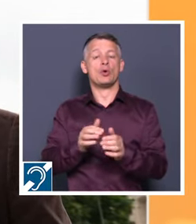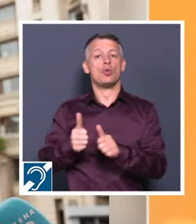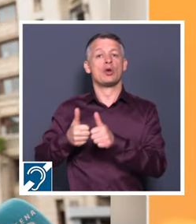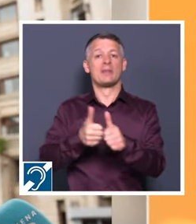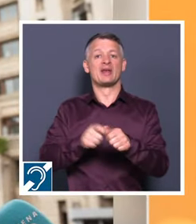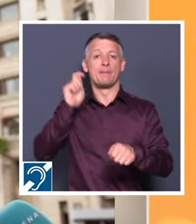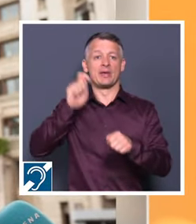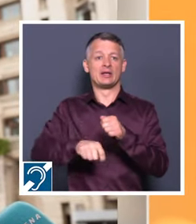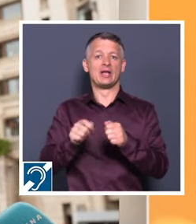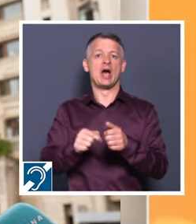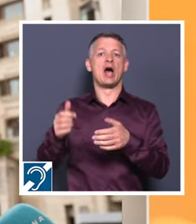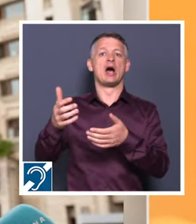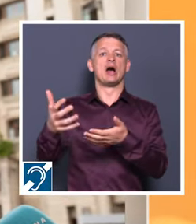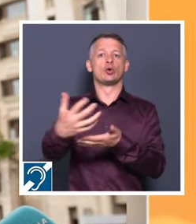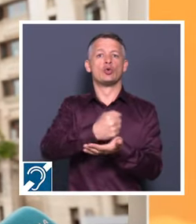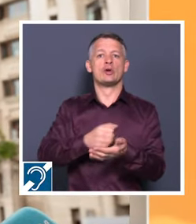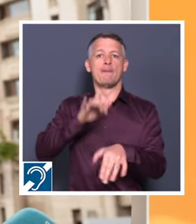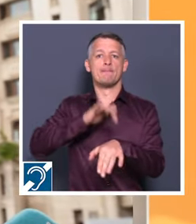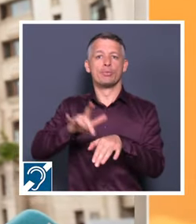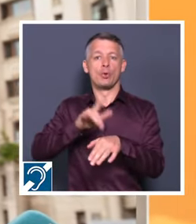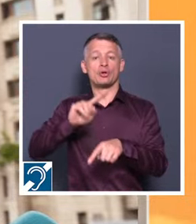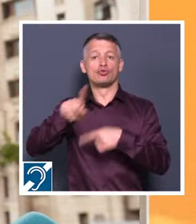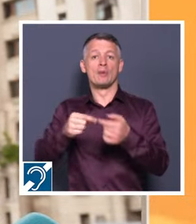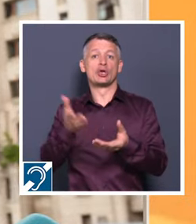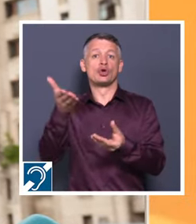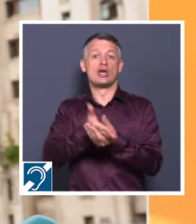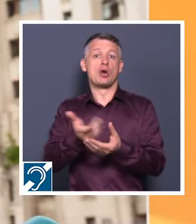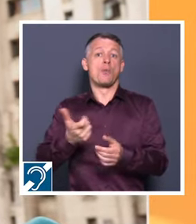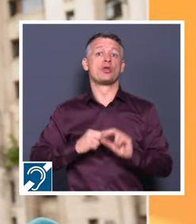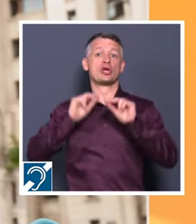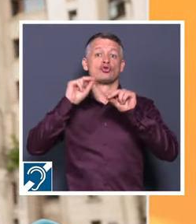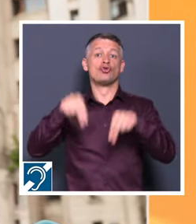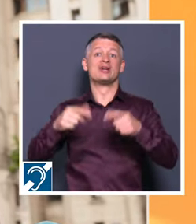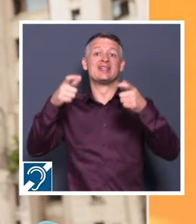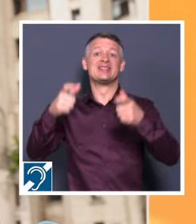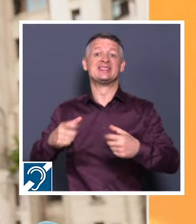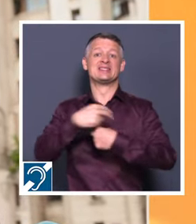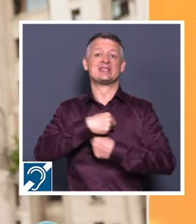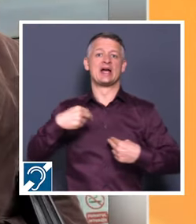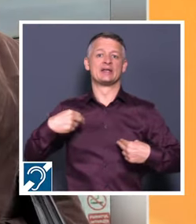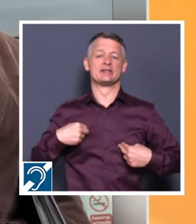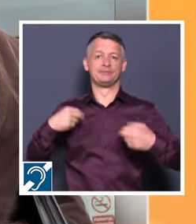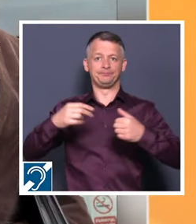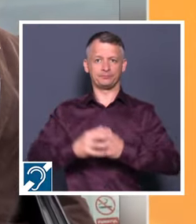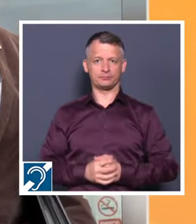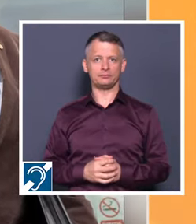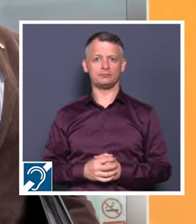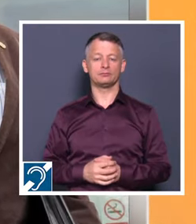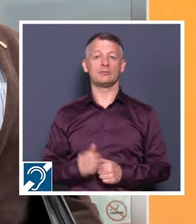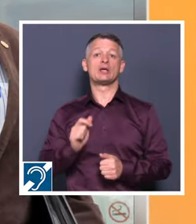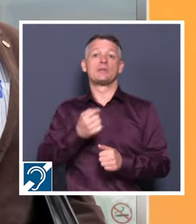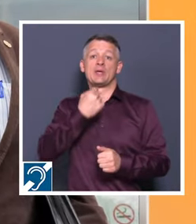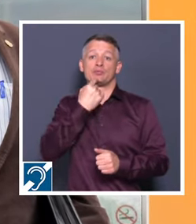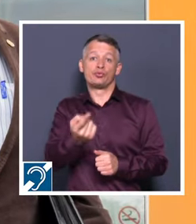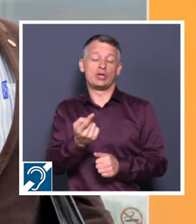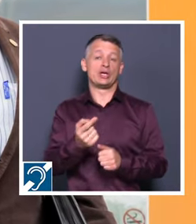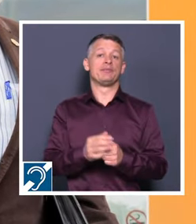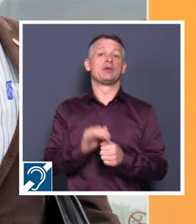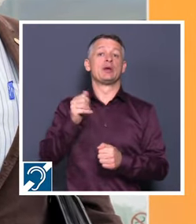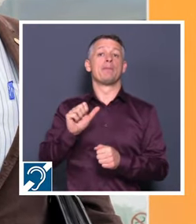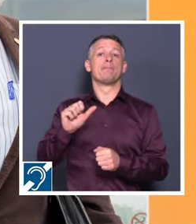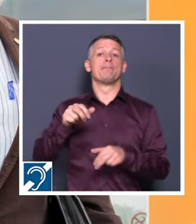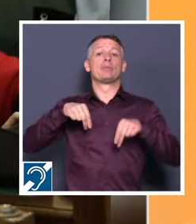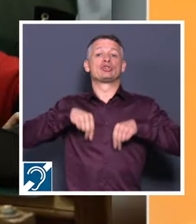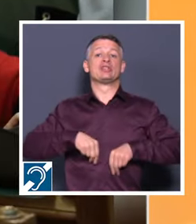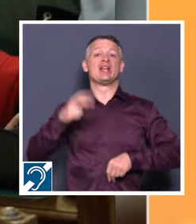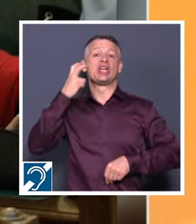întocmesc rechizitoriul, iar apoi dosarul Mineriadei poate ajunge în instanță, la Înalta Curte de Casație și Justiție. Aș mai puncta, doamnelor și domnilor, că